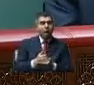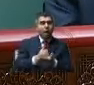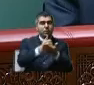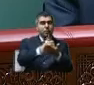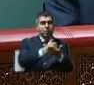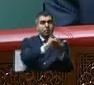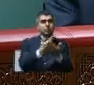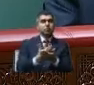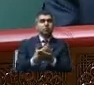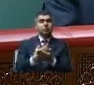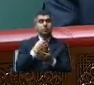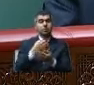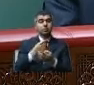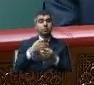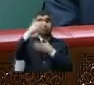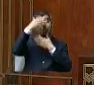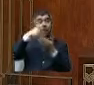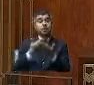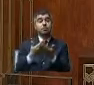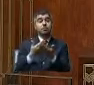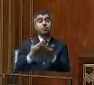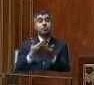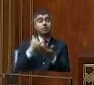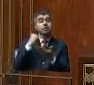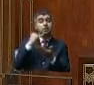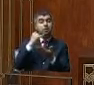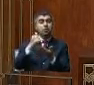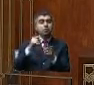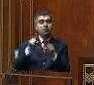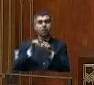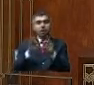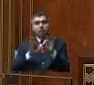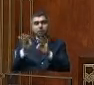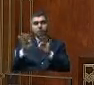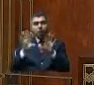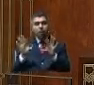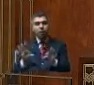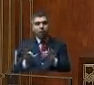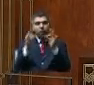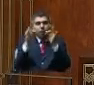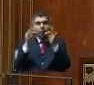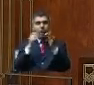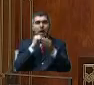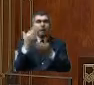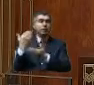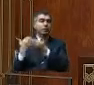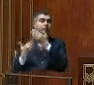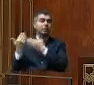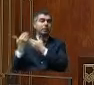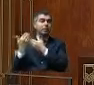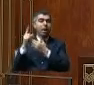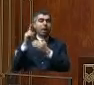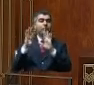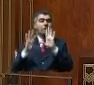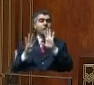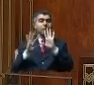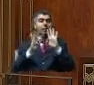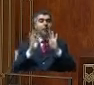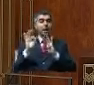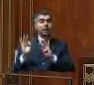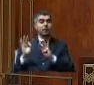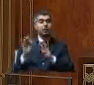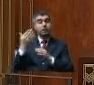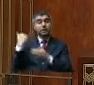ولما اضطر المغرب إلى اعتماد سياسة التقويم الهيكلي في بداية الثمانينات أثر ذلك مباشرة على القطاعات